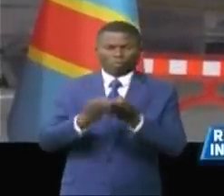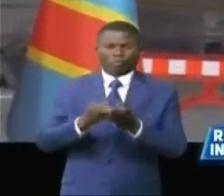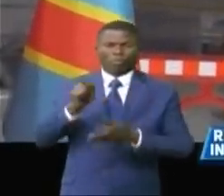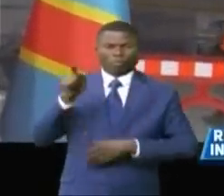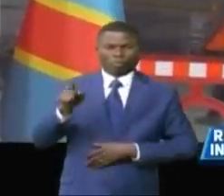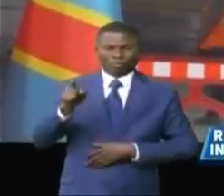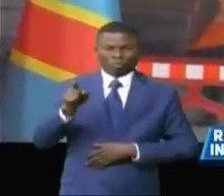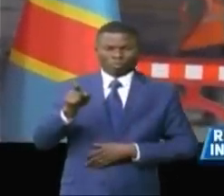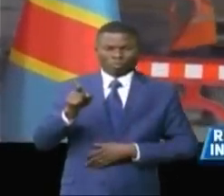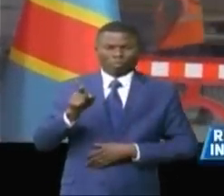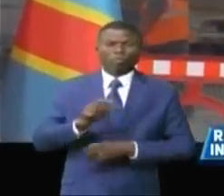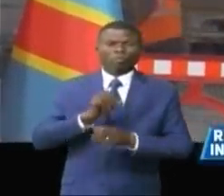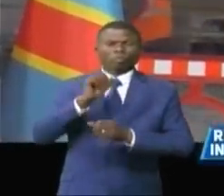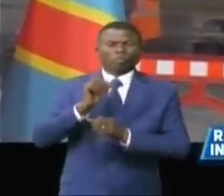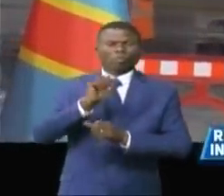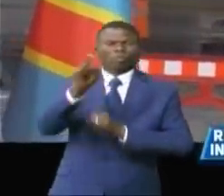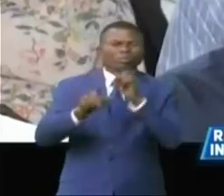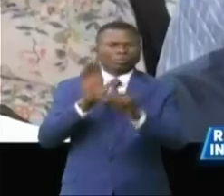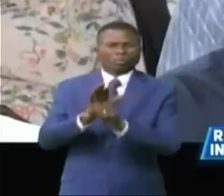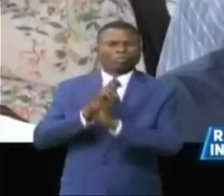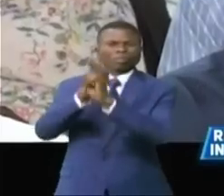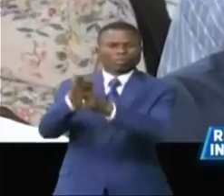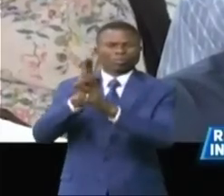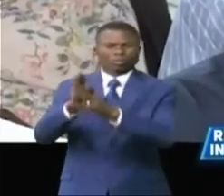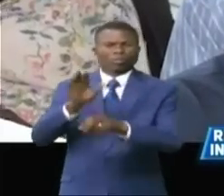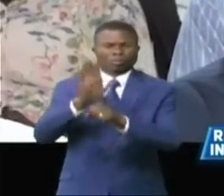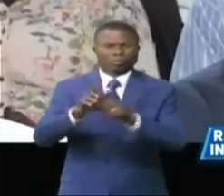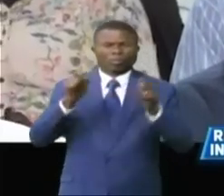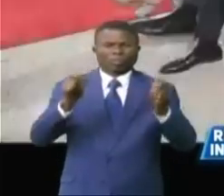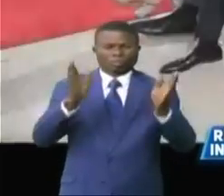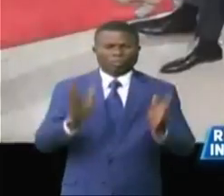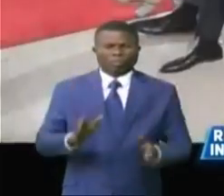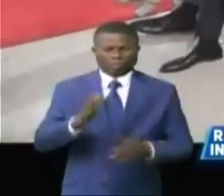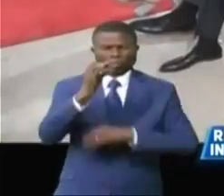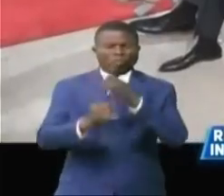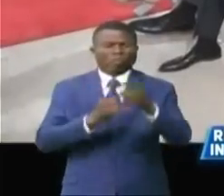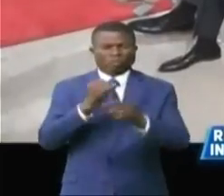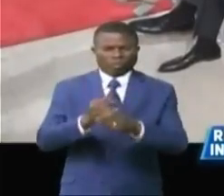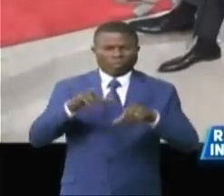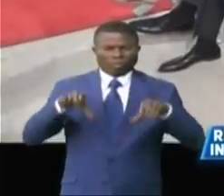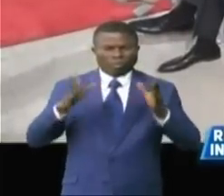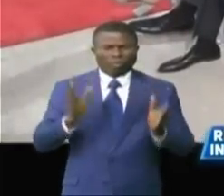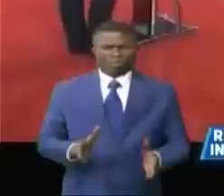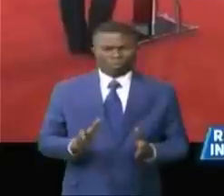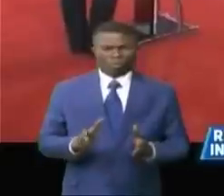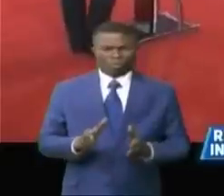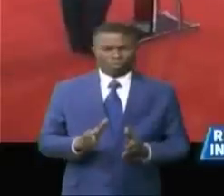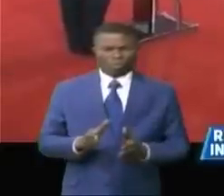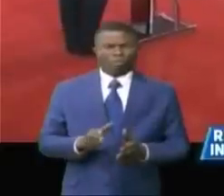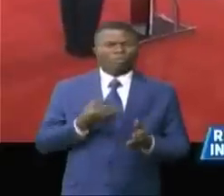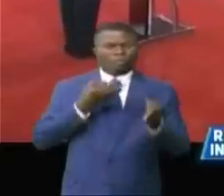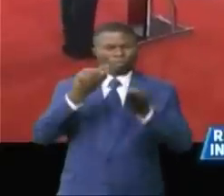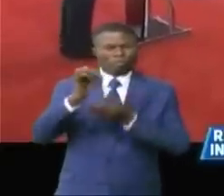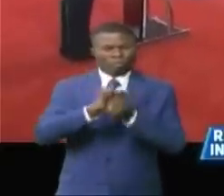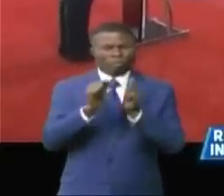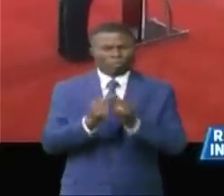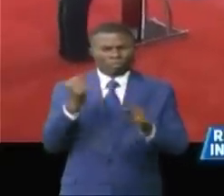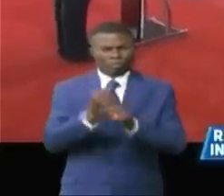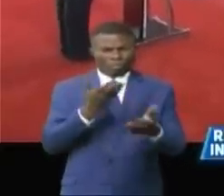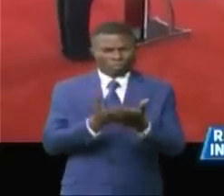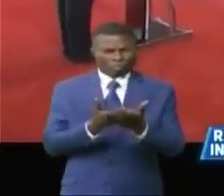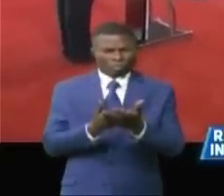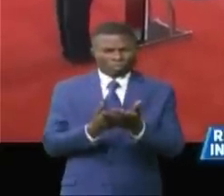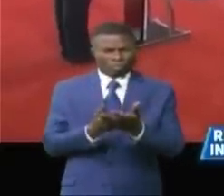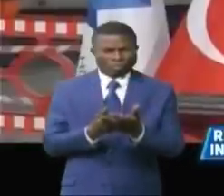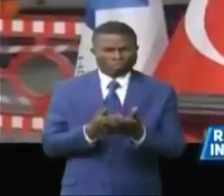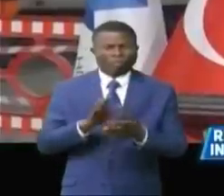a répondu à des multiples questions devant la presse tant nationale qu'internationale afin de contrer les fake news. Touran Mildon